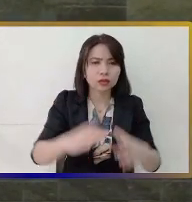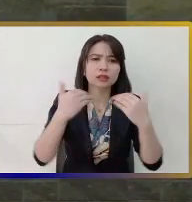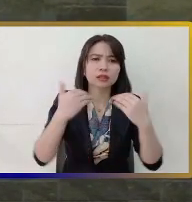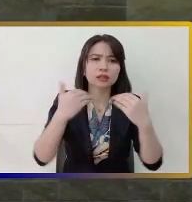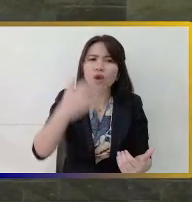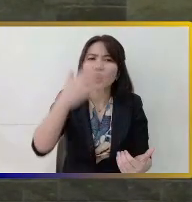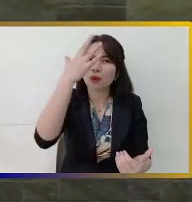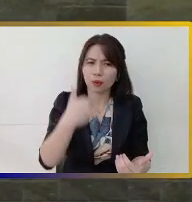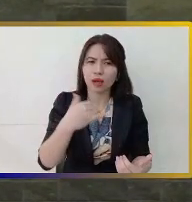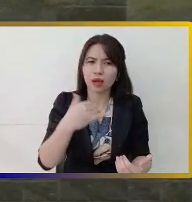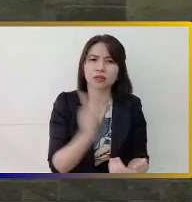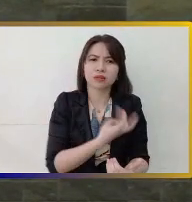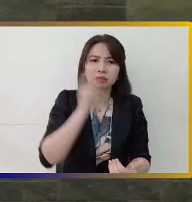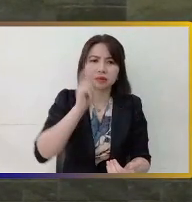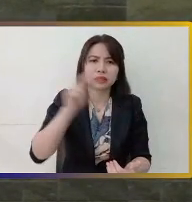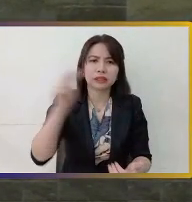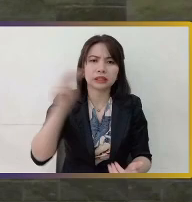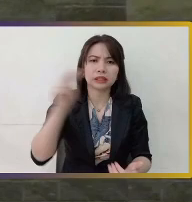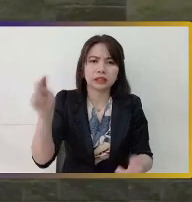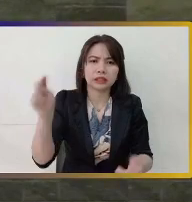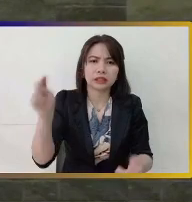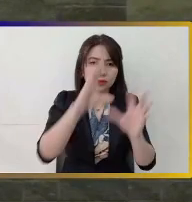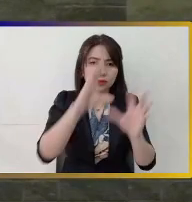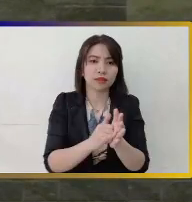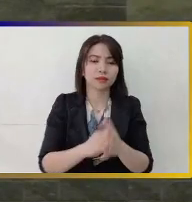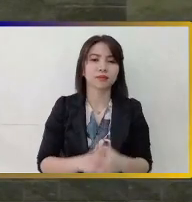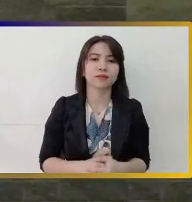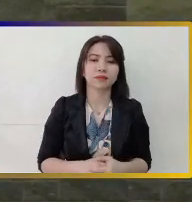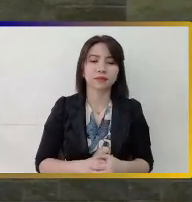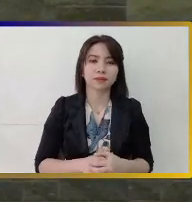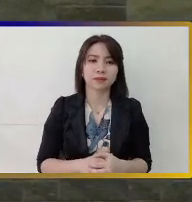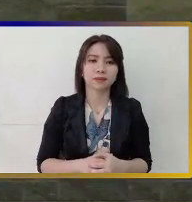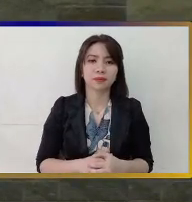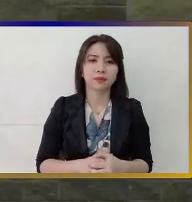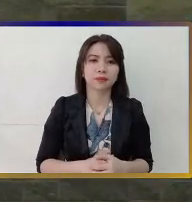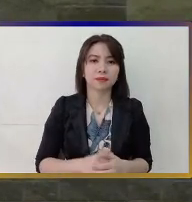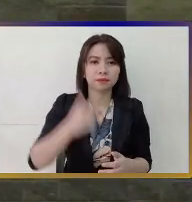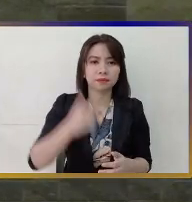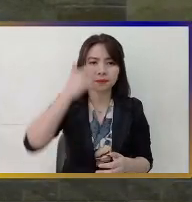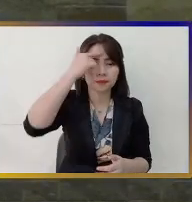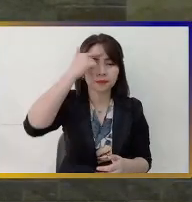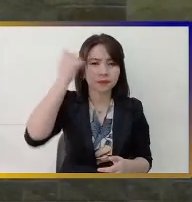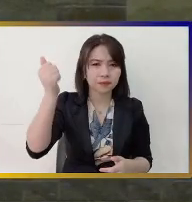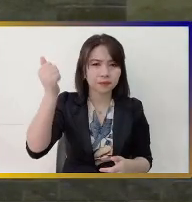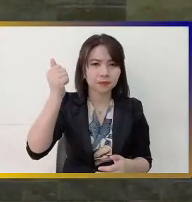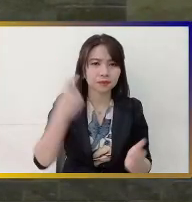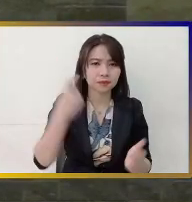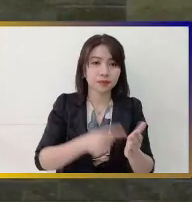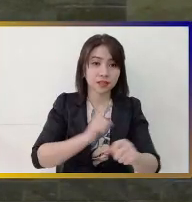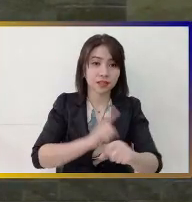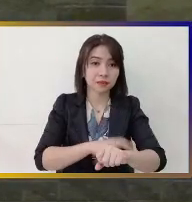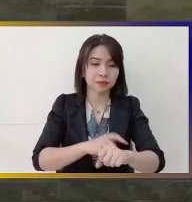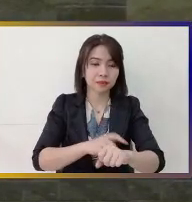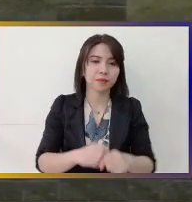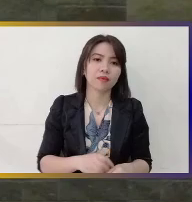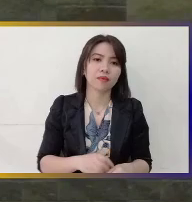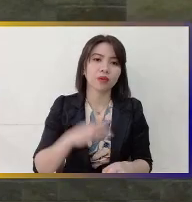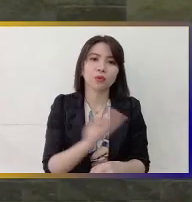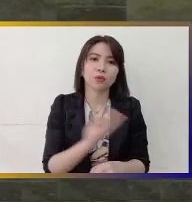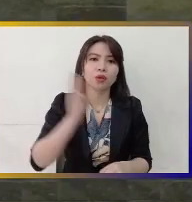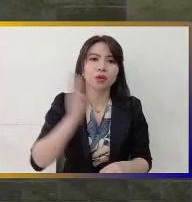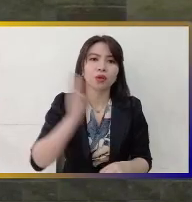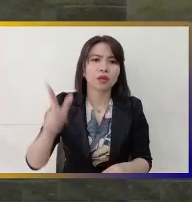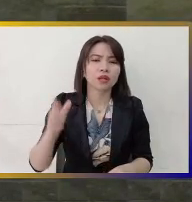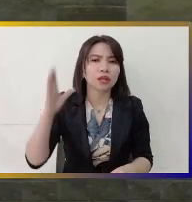that? Because this time, ay makikinig po tayo sa isang bagay na kahit one